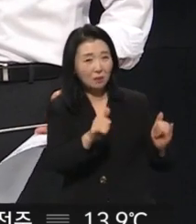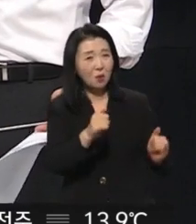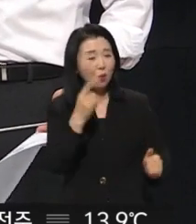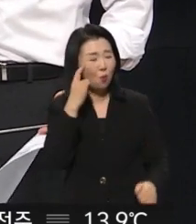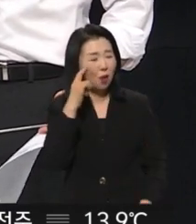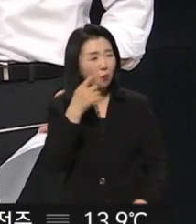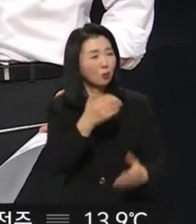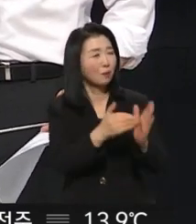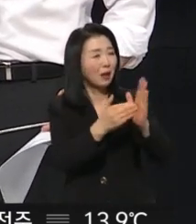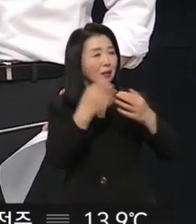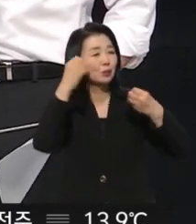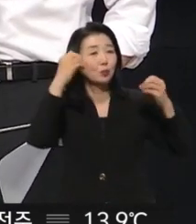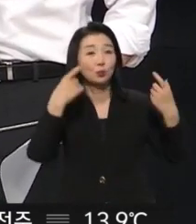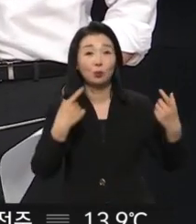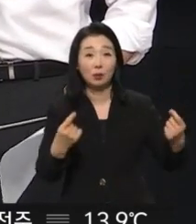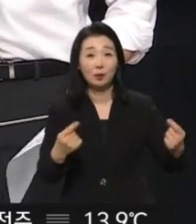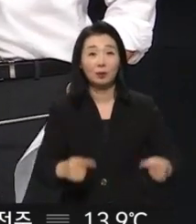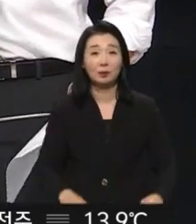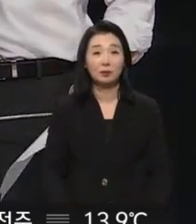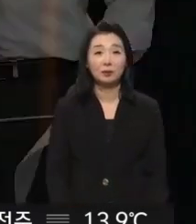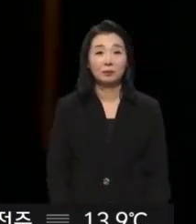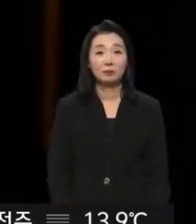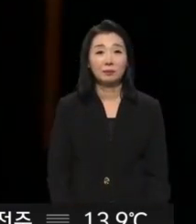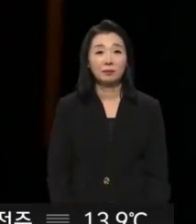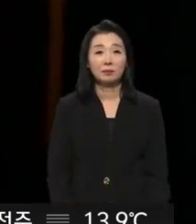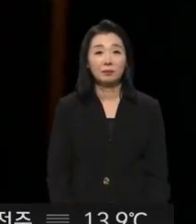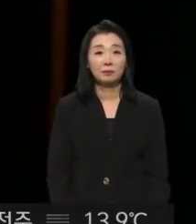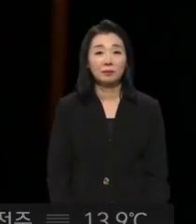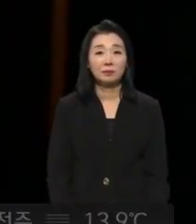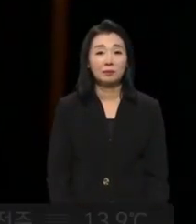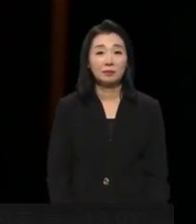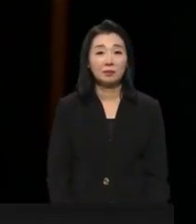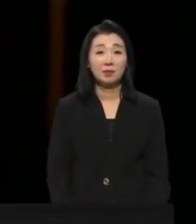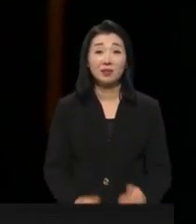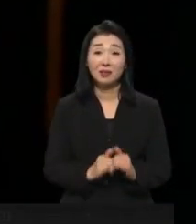처절한 방탄쇼라는 입장인데요. 사람이